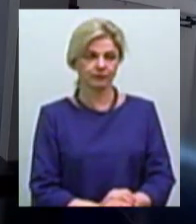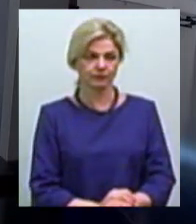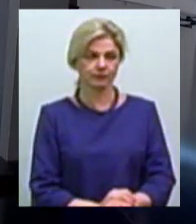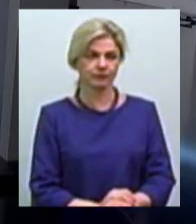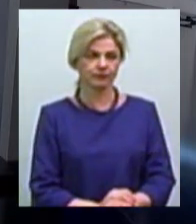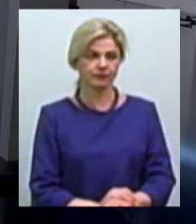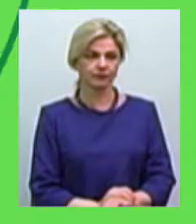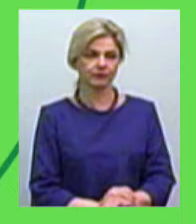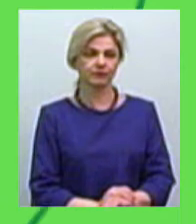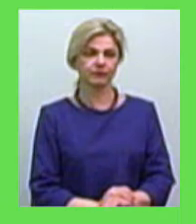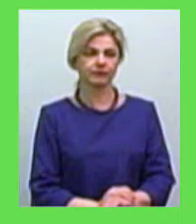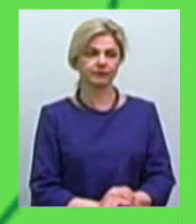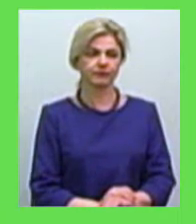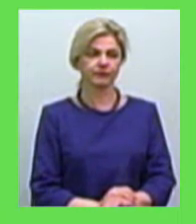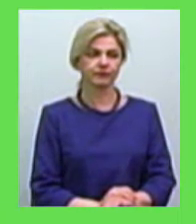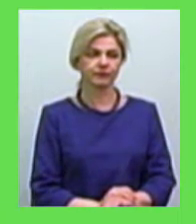ми.